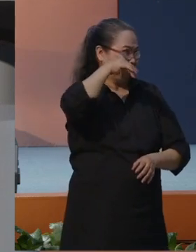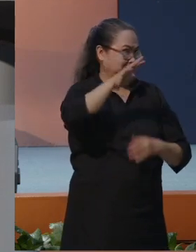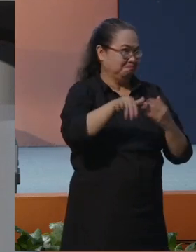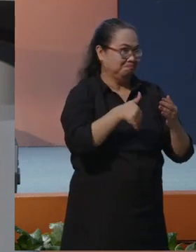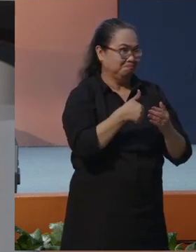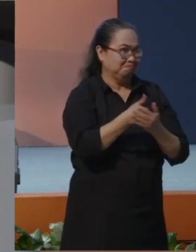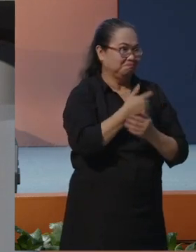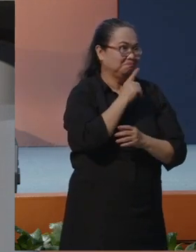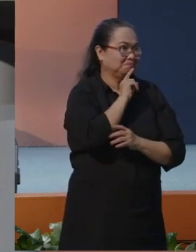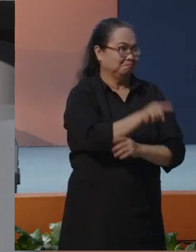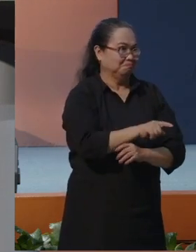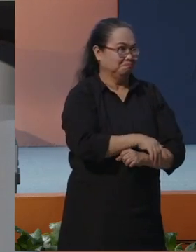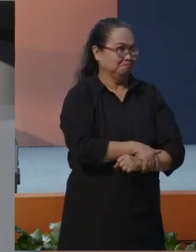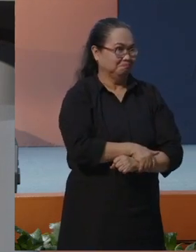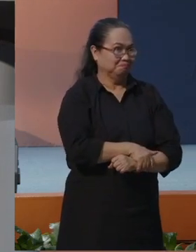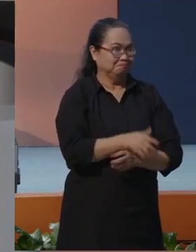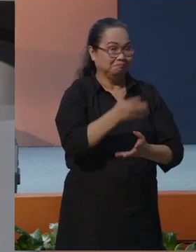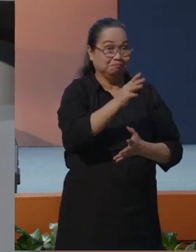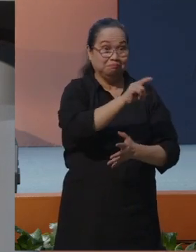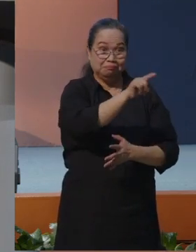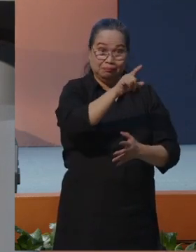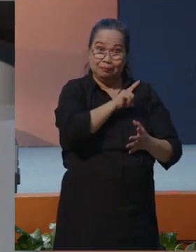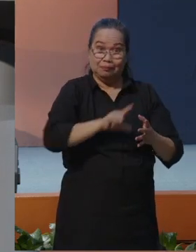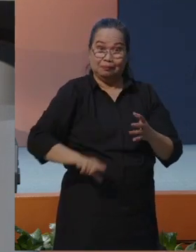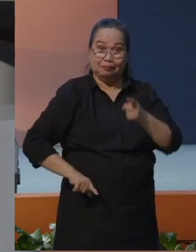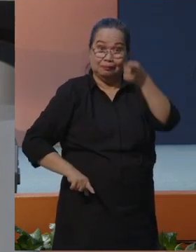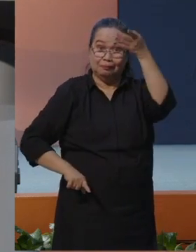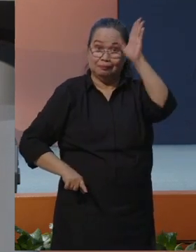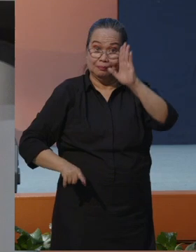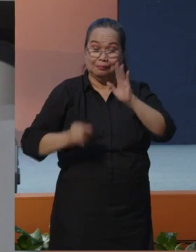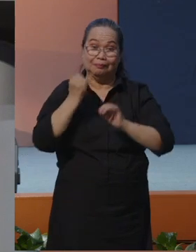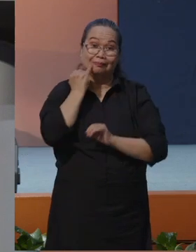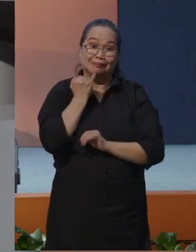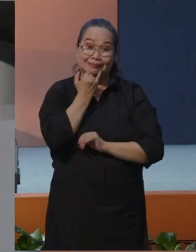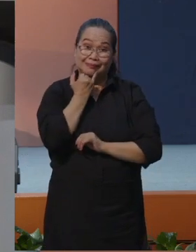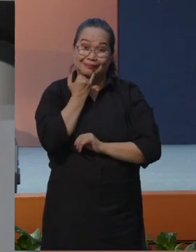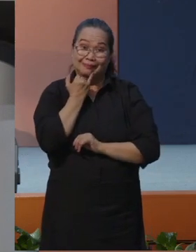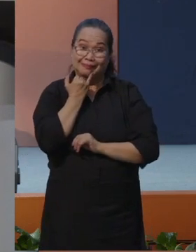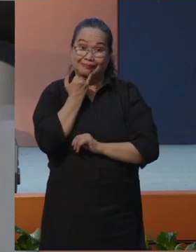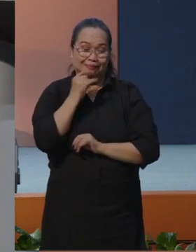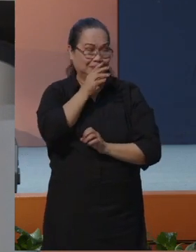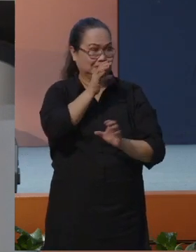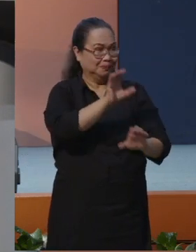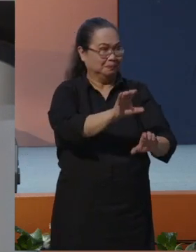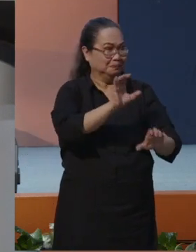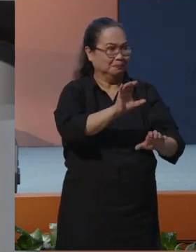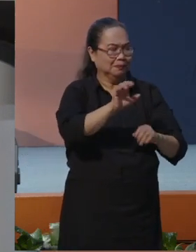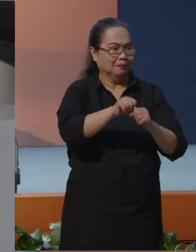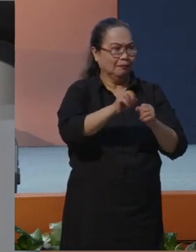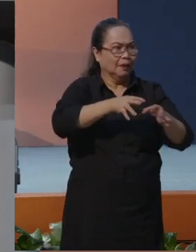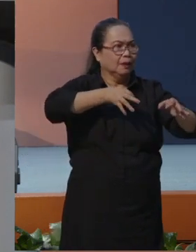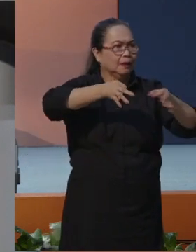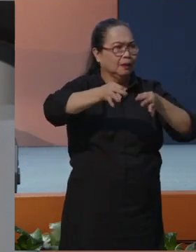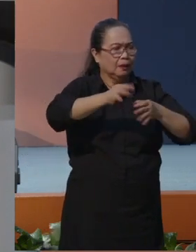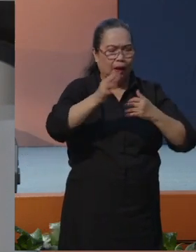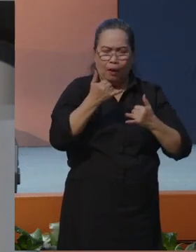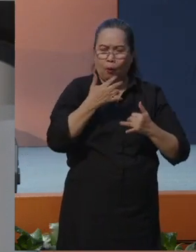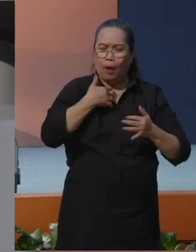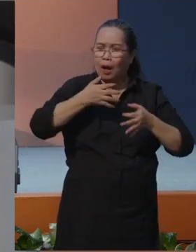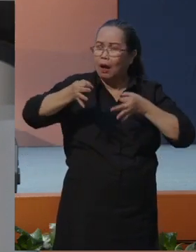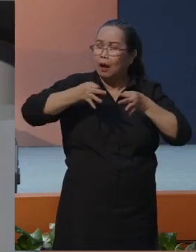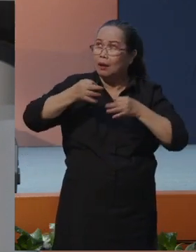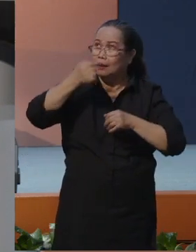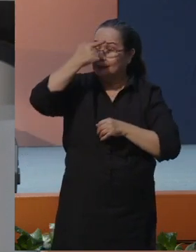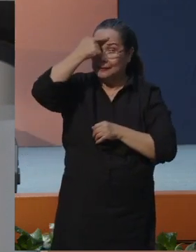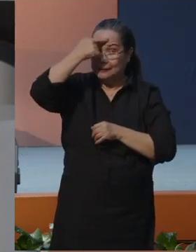that breathe, just as the Lord God of Israel commanded. Pinaliwanag ko na kung bakit.